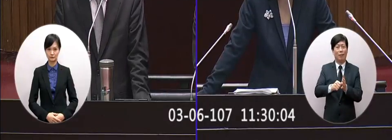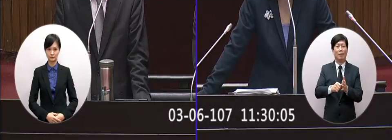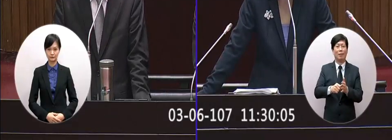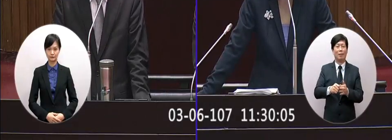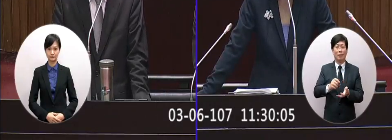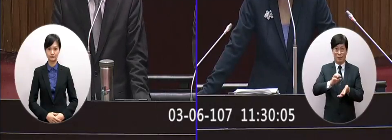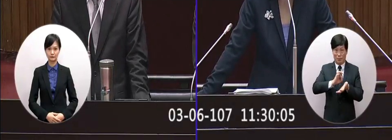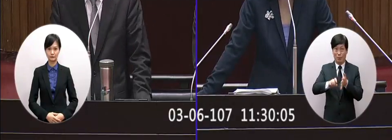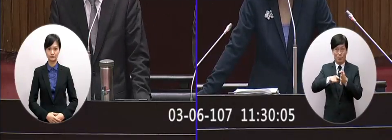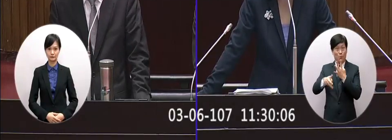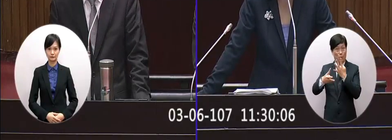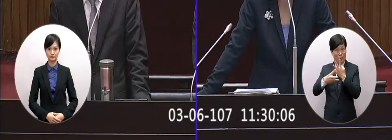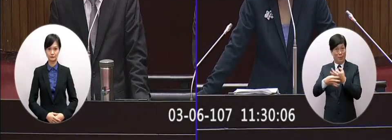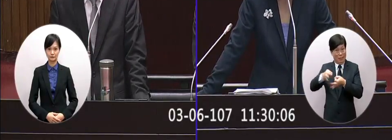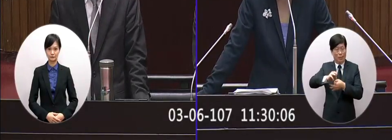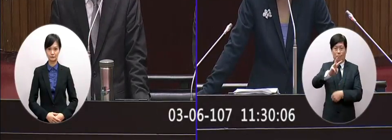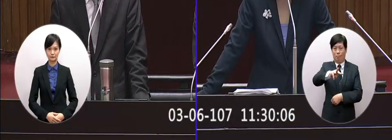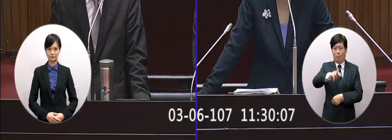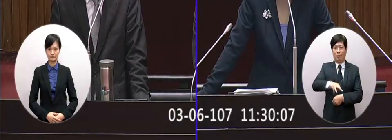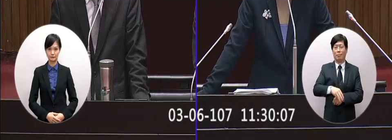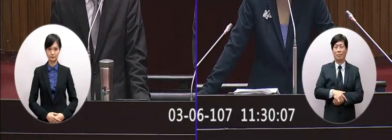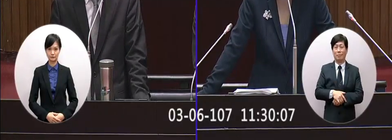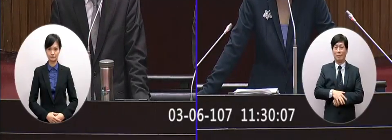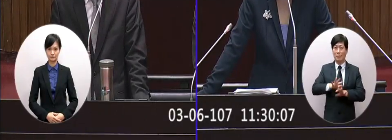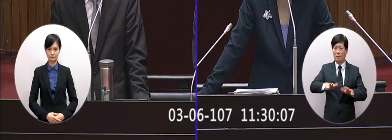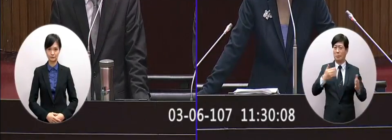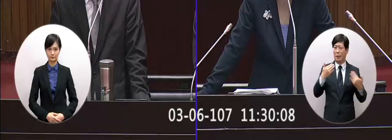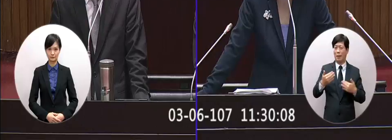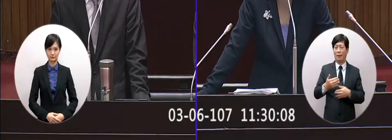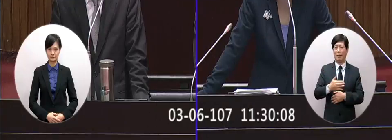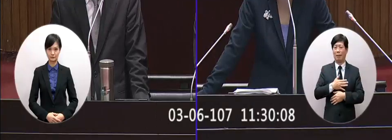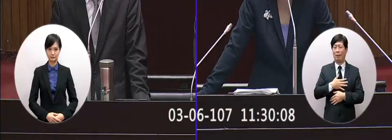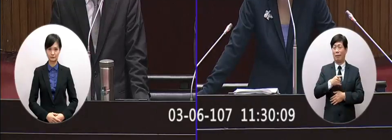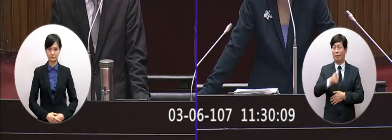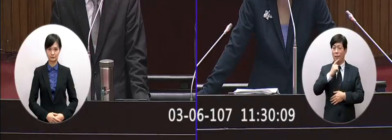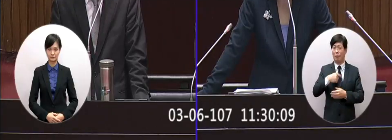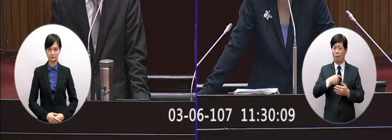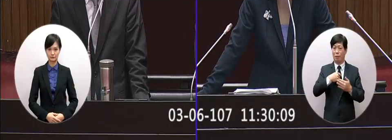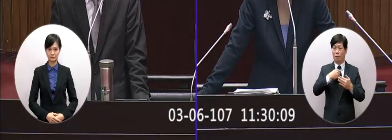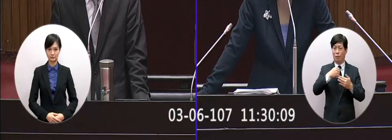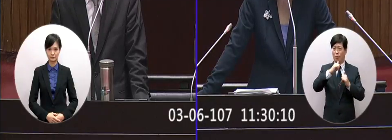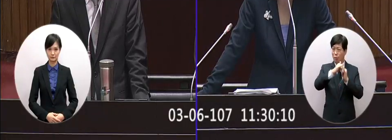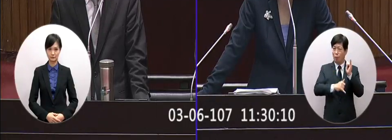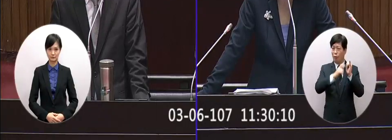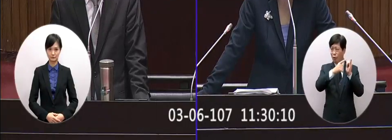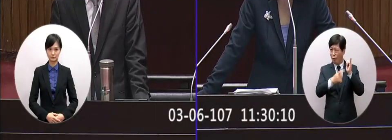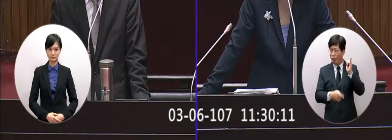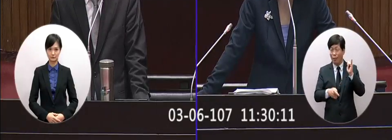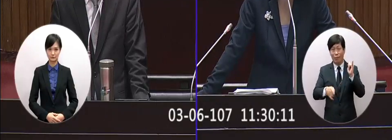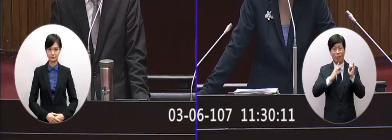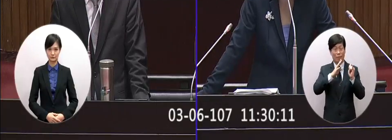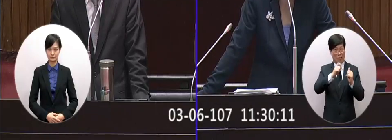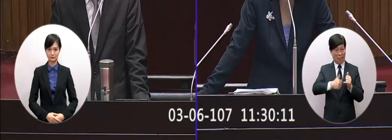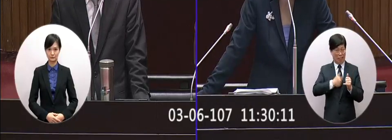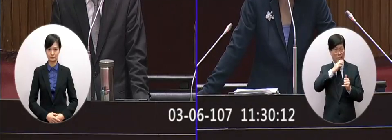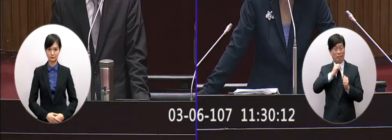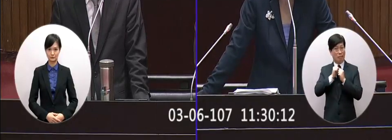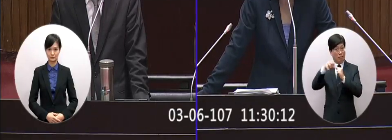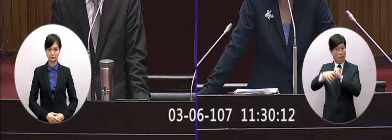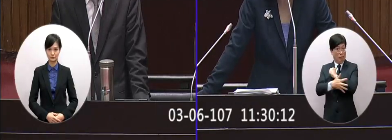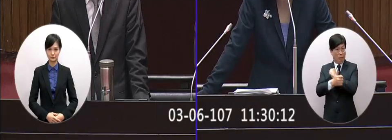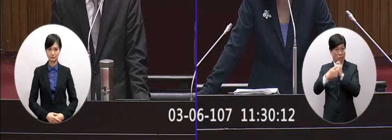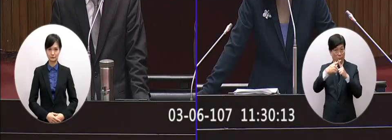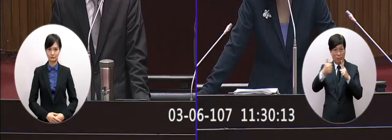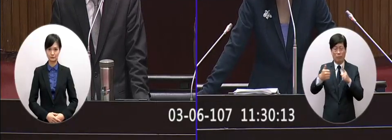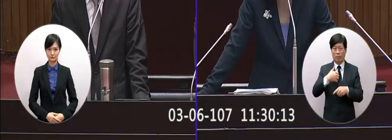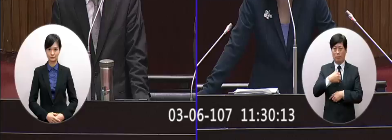险专业加急3000块。可是呢，我们都很清楚的知道，这个一路的过程当中呢，其实介护人力其实非常的危险的，有